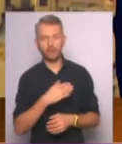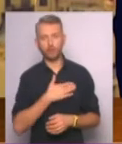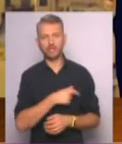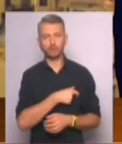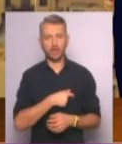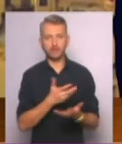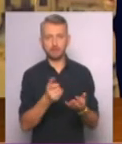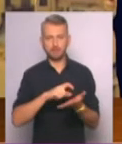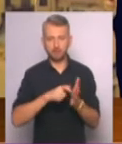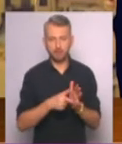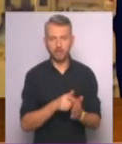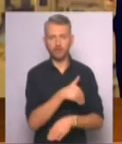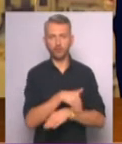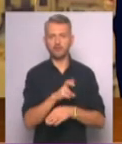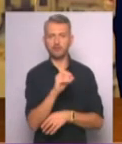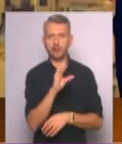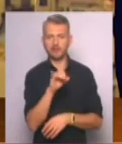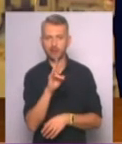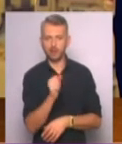депутатській приймальні на басейні